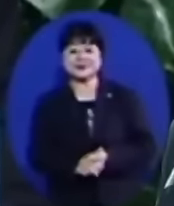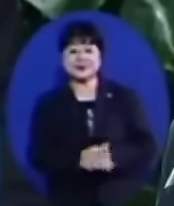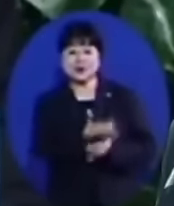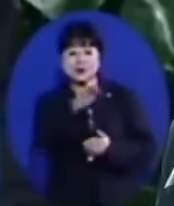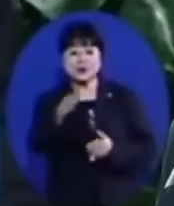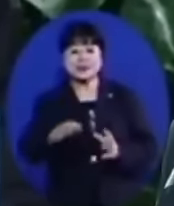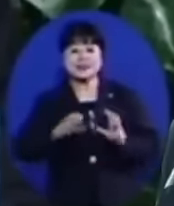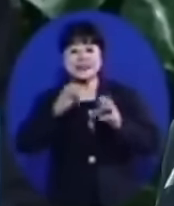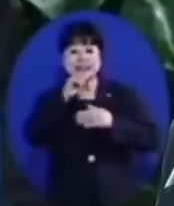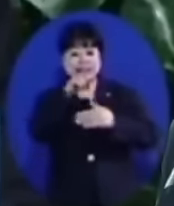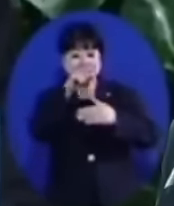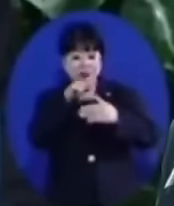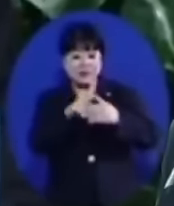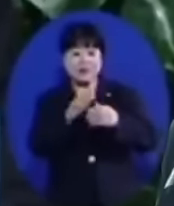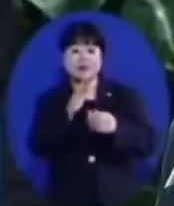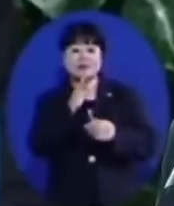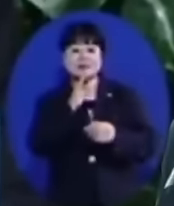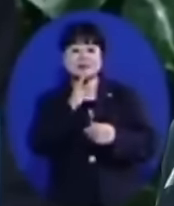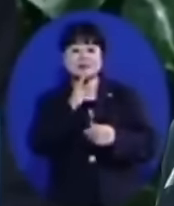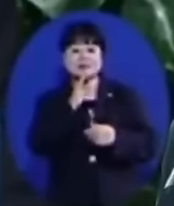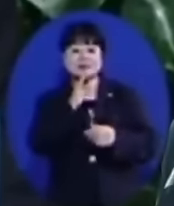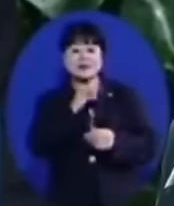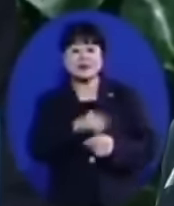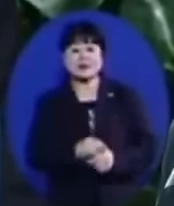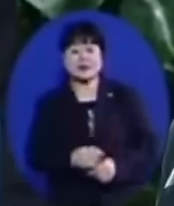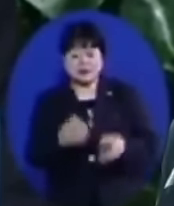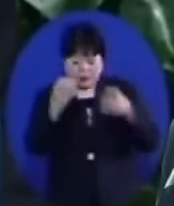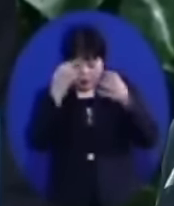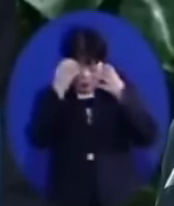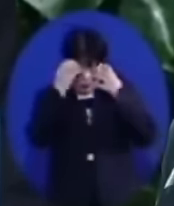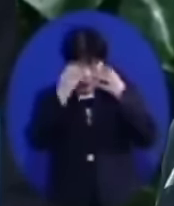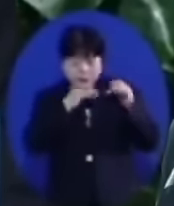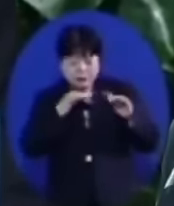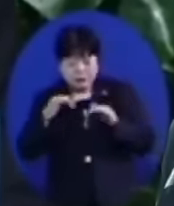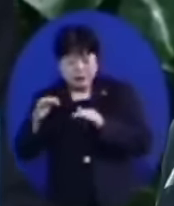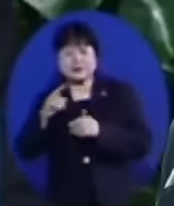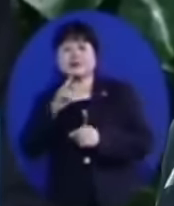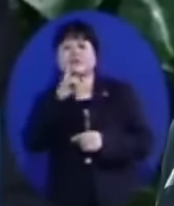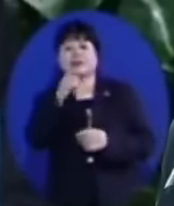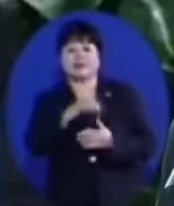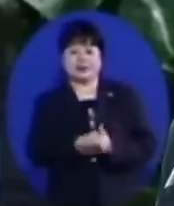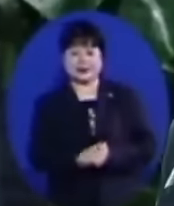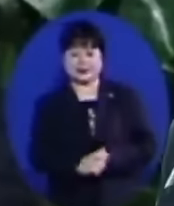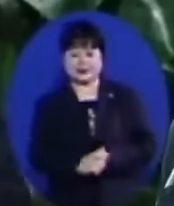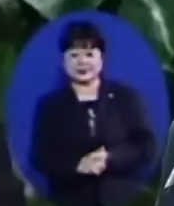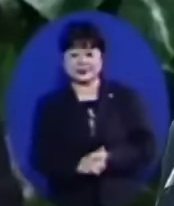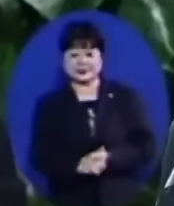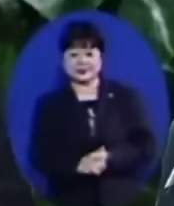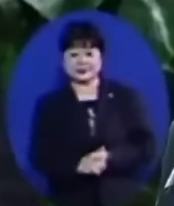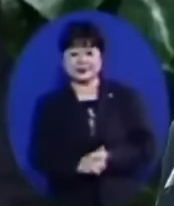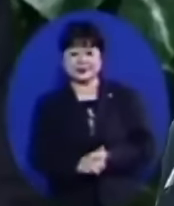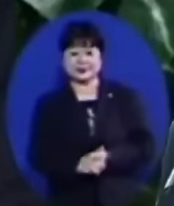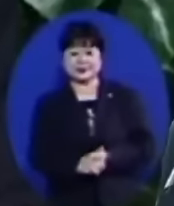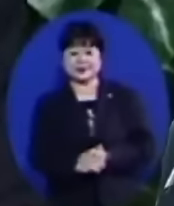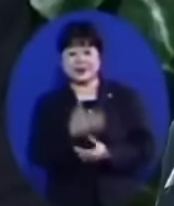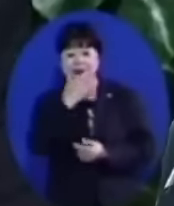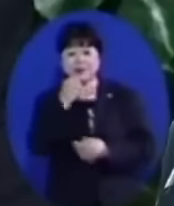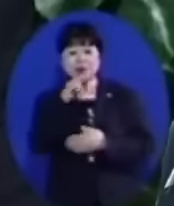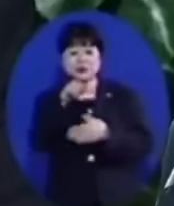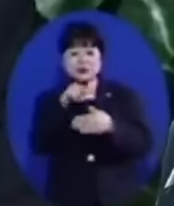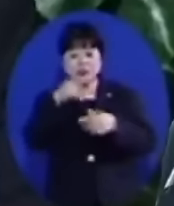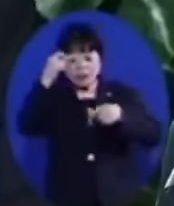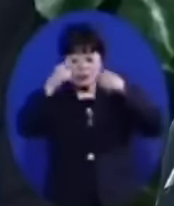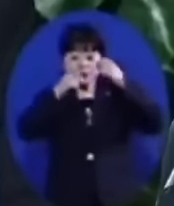우리는 이 세상을 고해라고 말합니다. 고통의 바다라고 말합니다. 행복 속에도